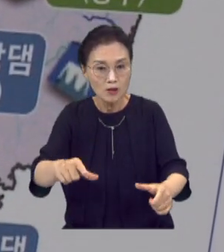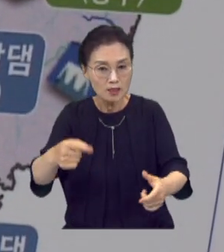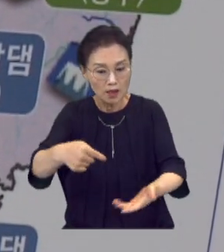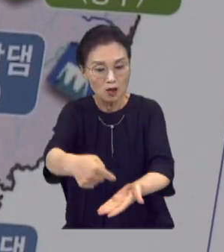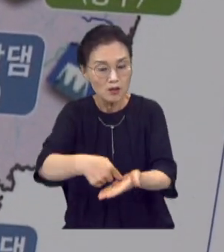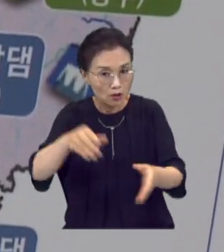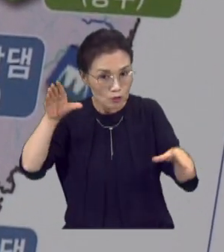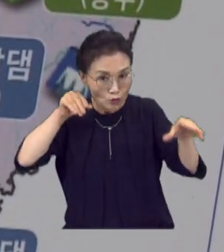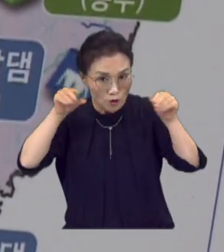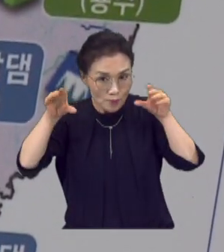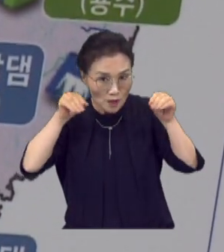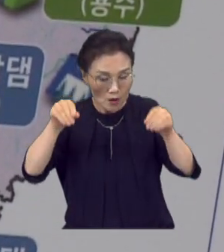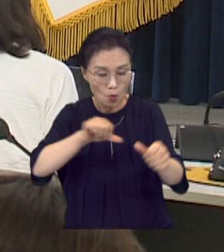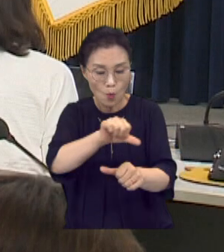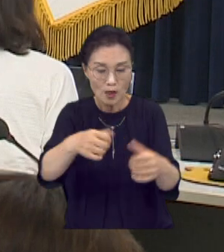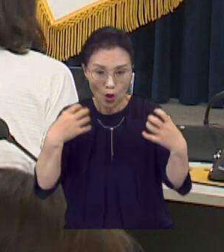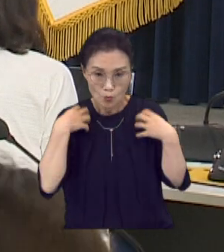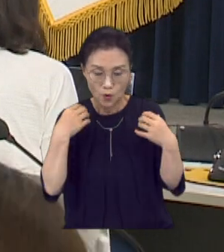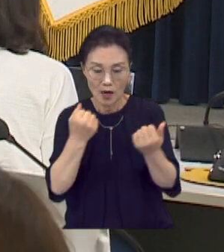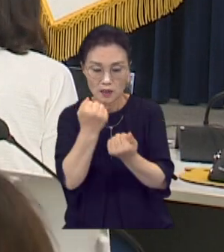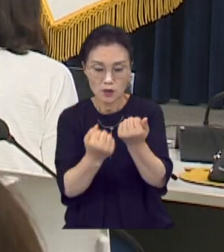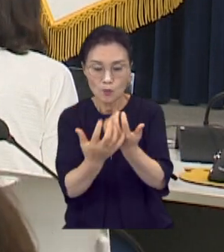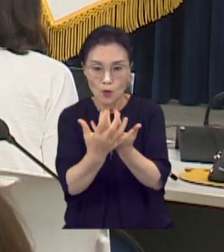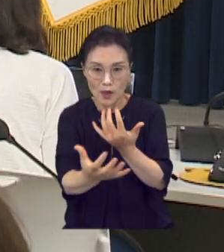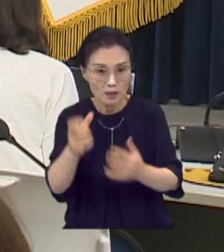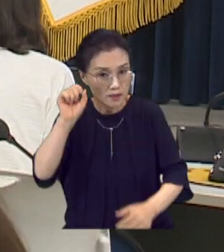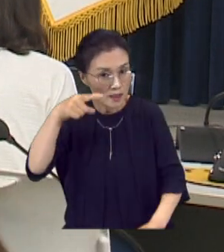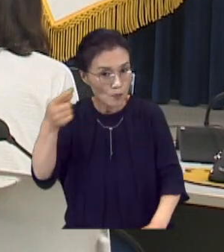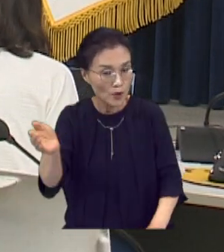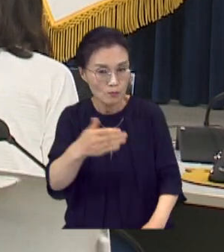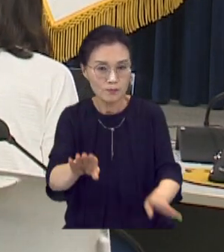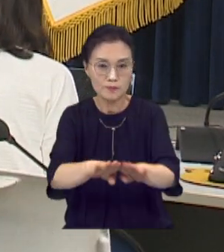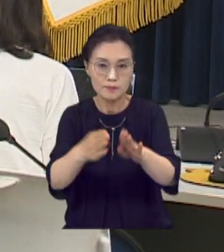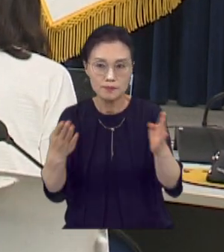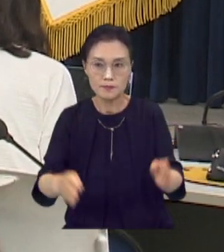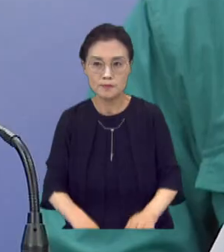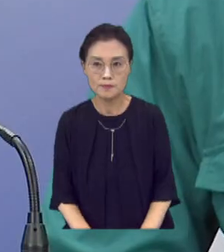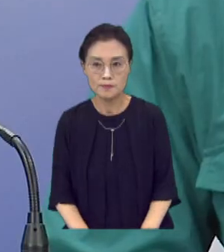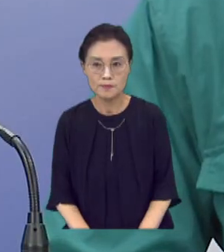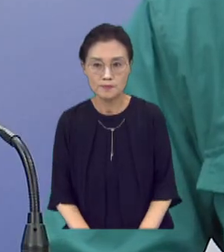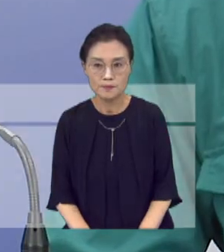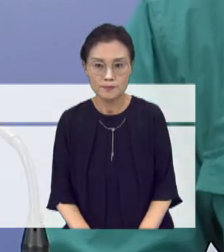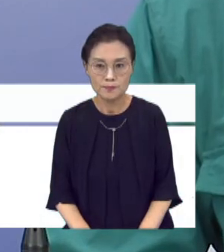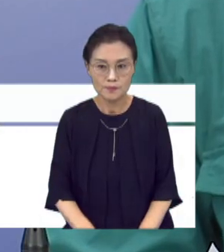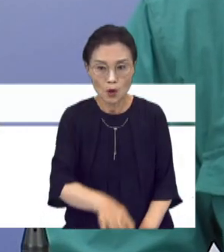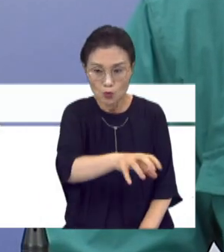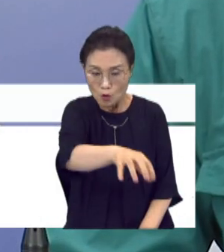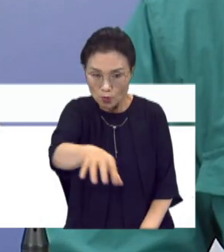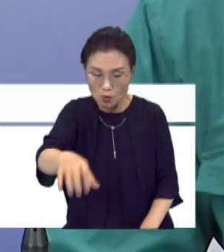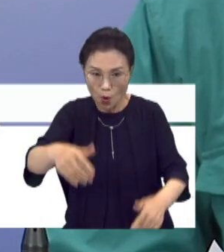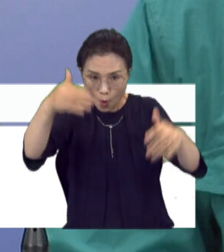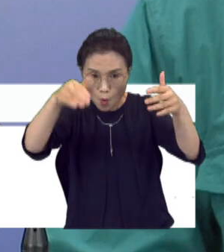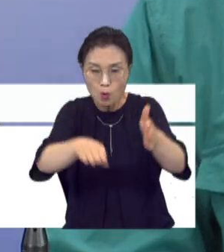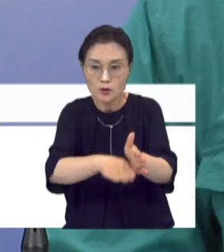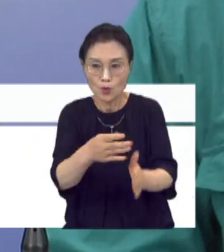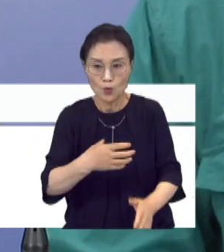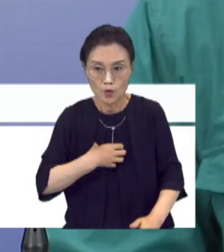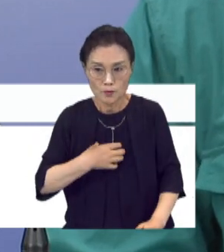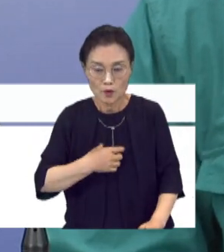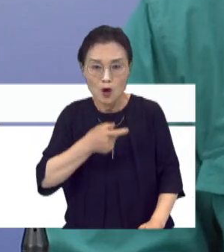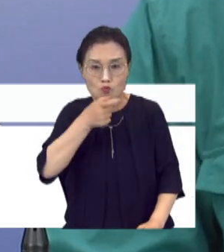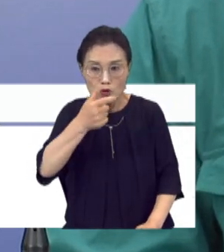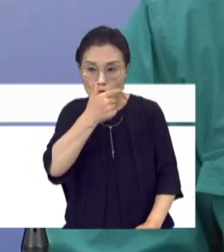수렴을 위한 환경부의 설명회도 다음 달부터 열립니다. 유역별로 홍수의 위험성과 물 부족량